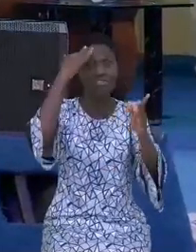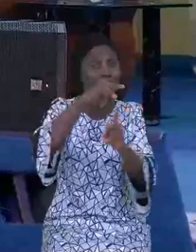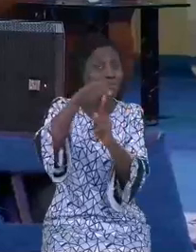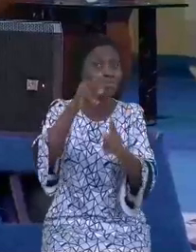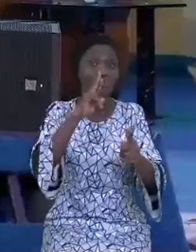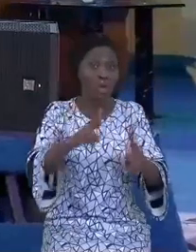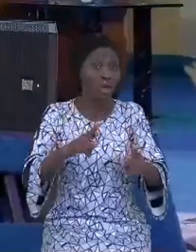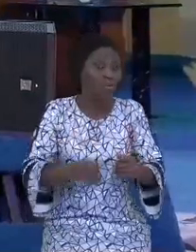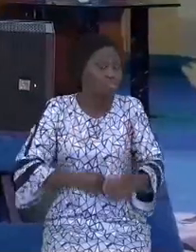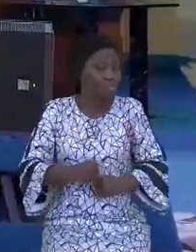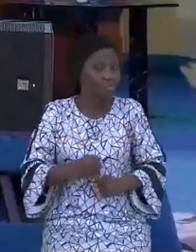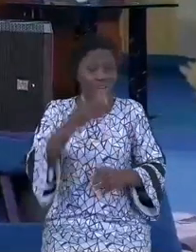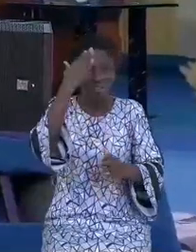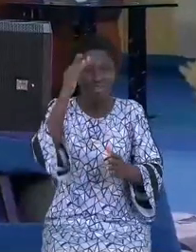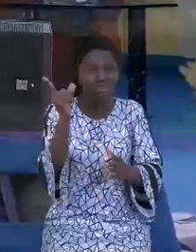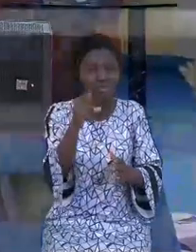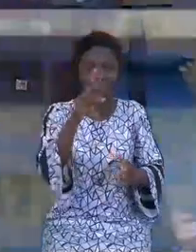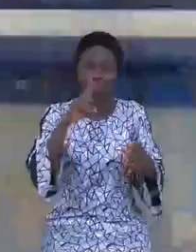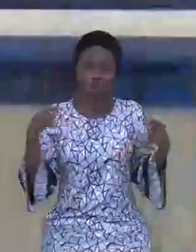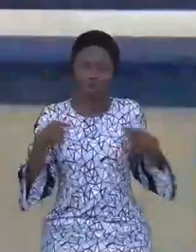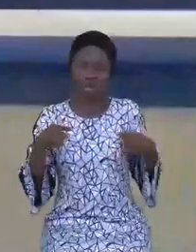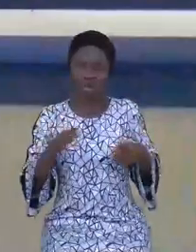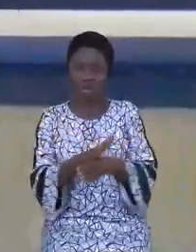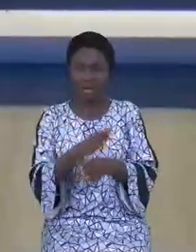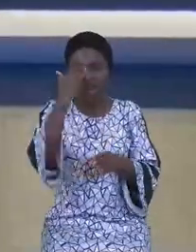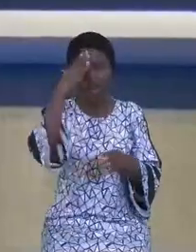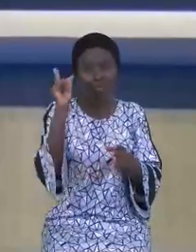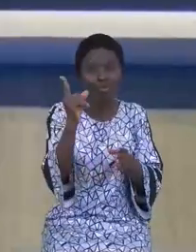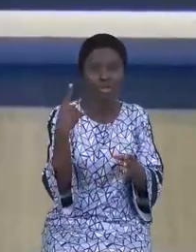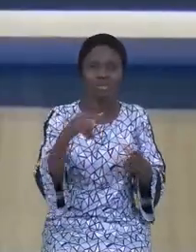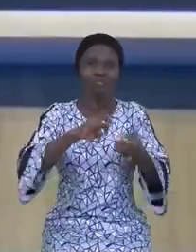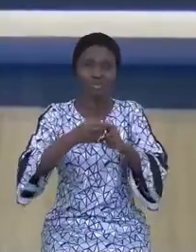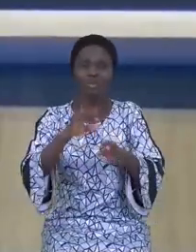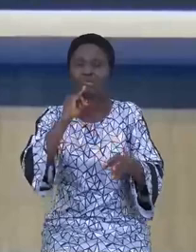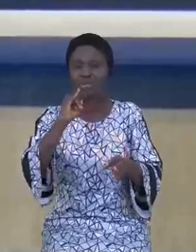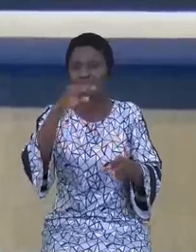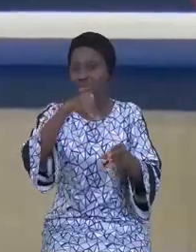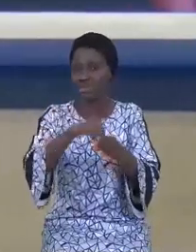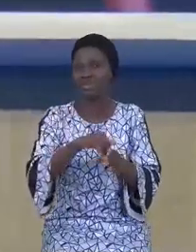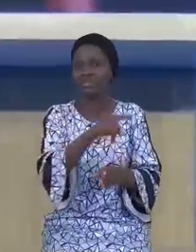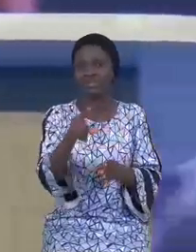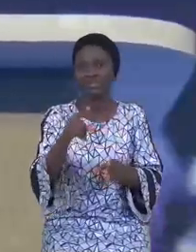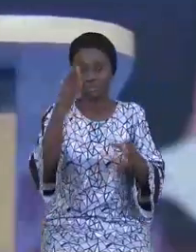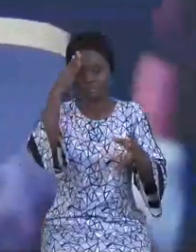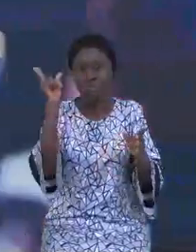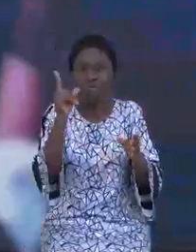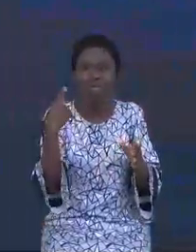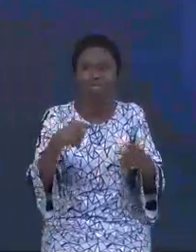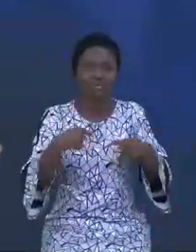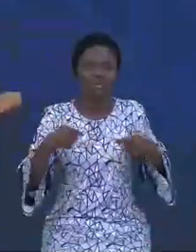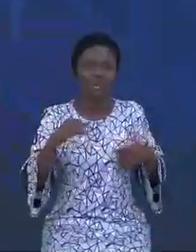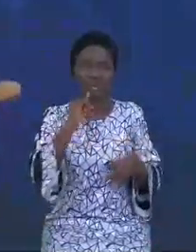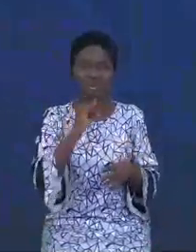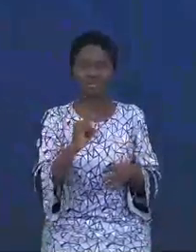Il sait ce que tu endures comme souffrance. Il sait là où ça fait mal. Il sait là où se trouvent les problèmes. Il connaît là où se trouvent les douleurs. Et le